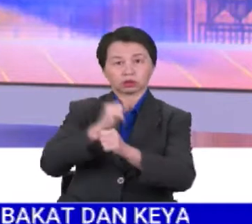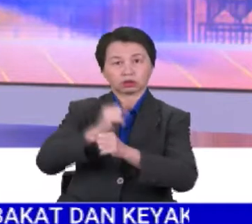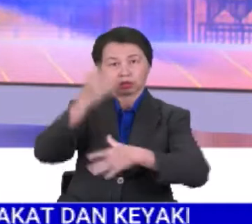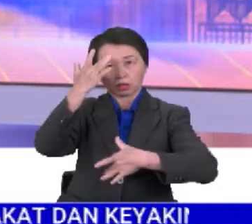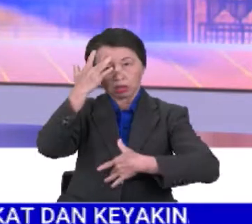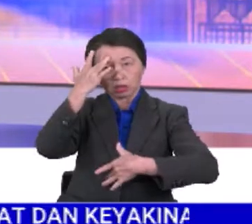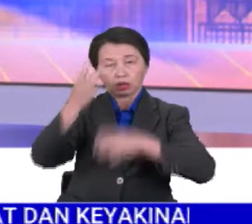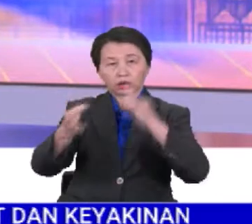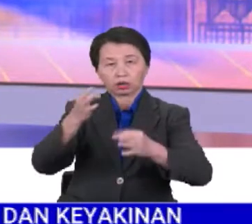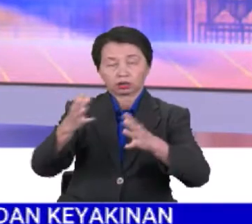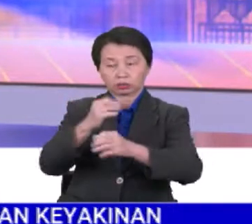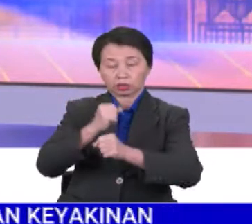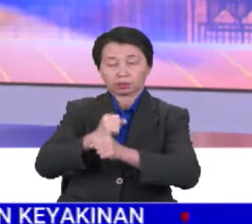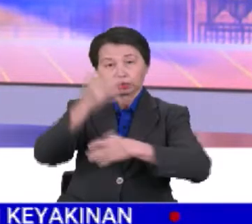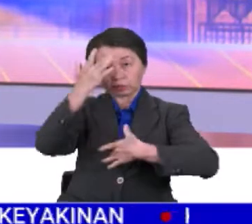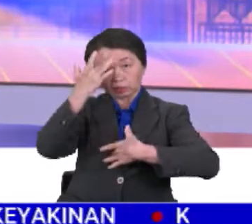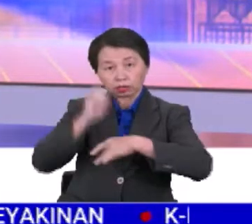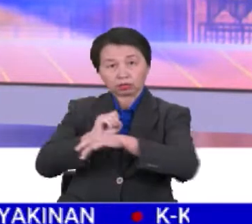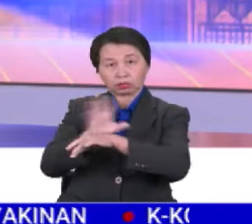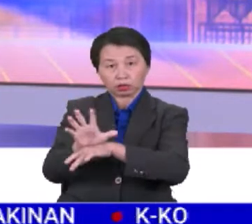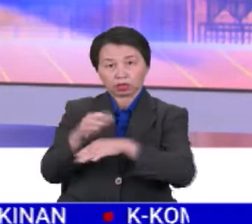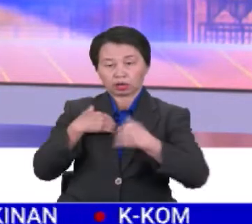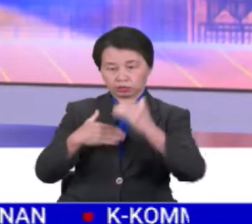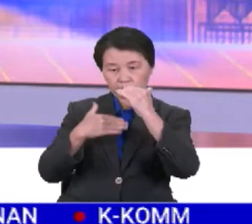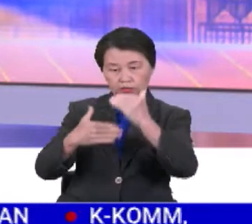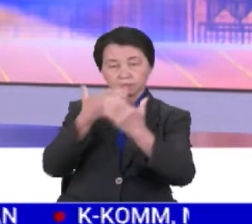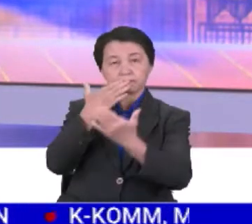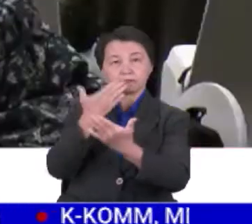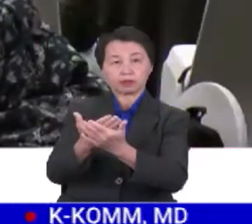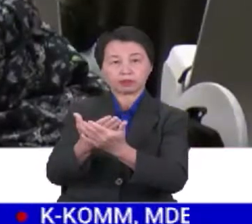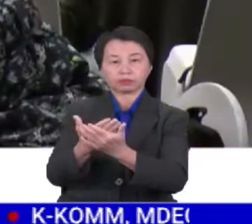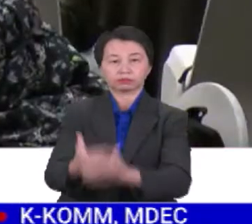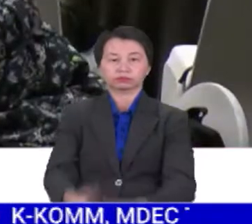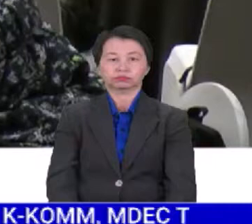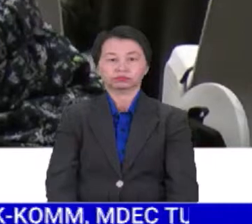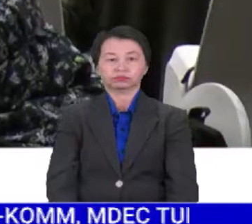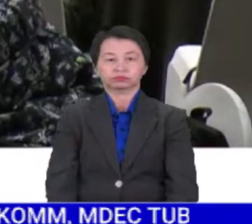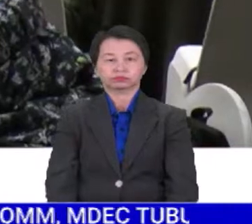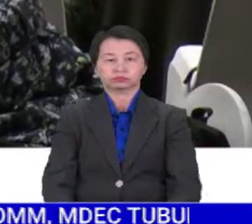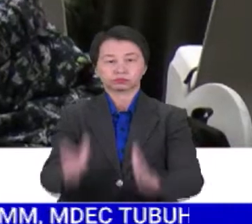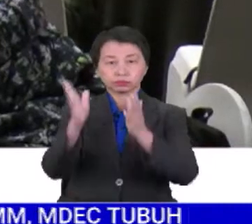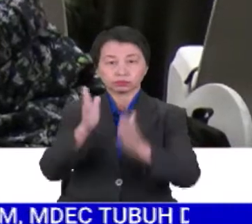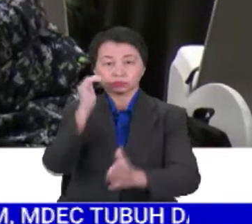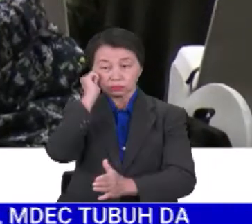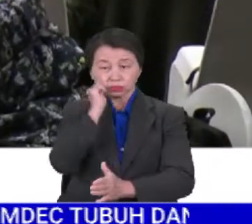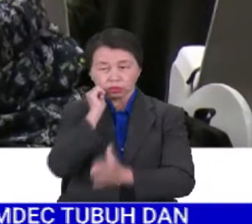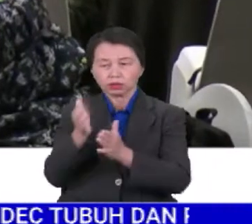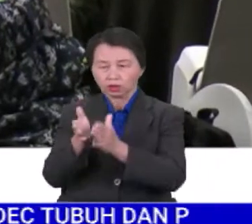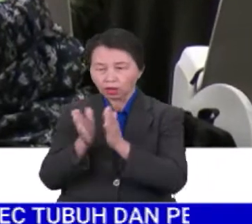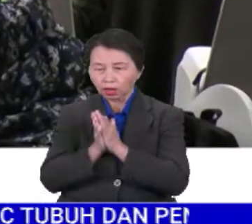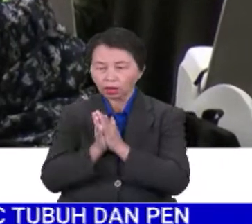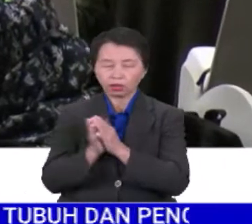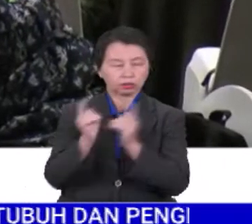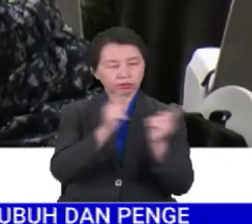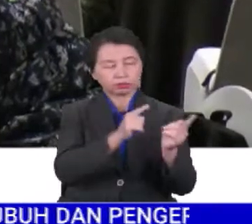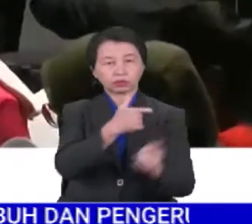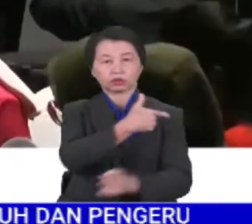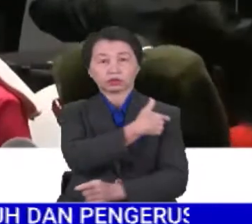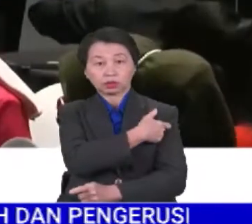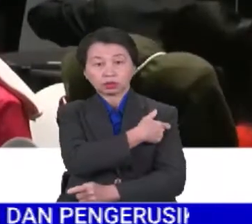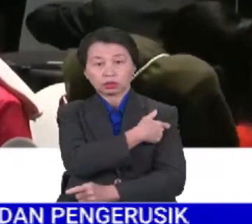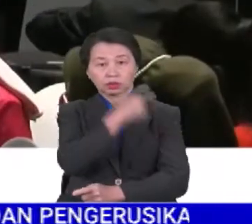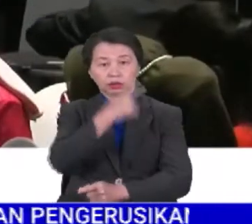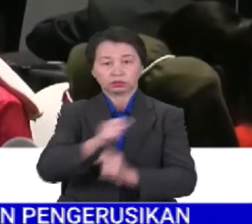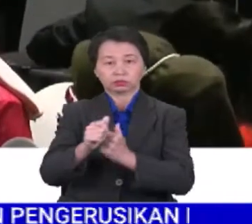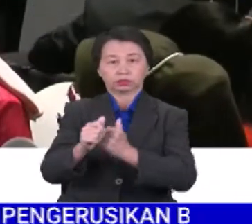komplikasi sekiranya dijangkiti wabak itu berada pada tahap baik. Justeru, warga emas digesa mendapatkan suntikan vaksin influenza